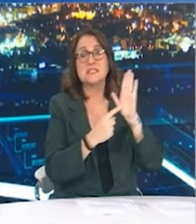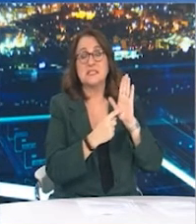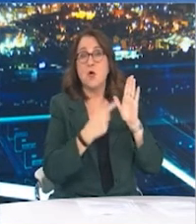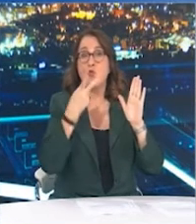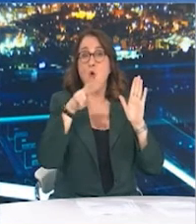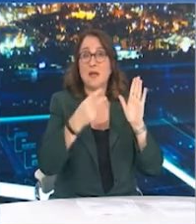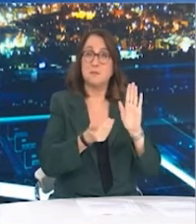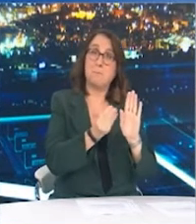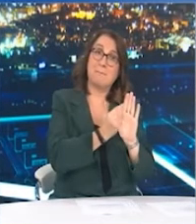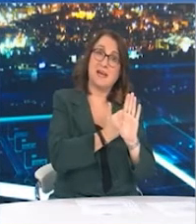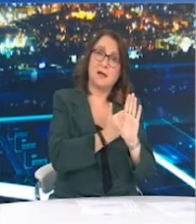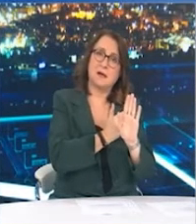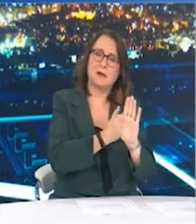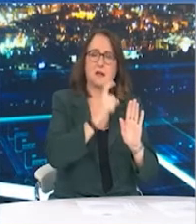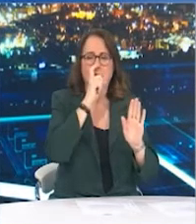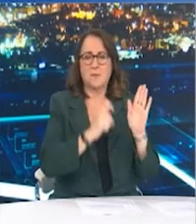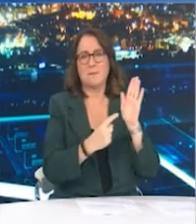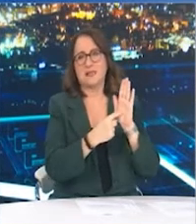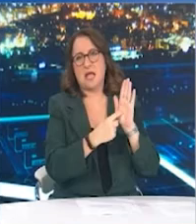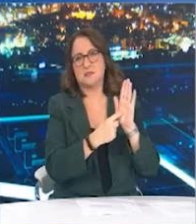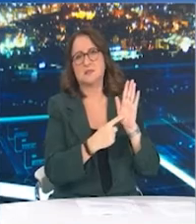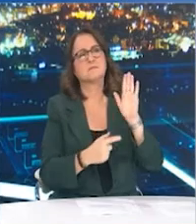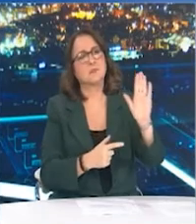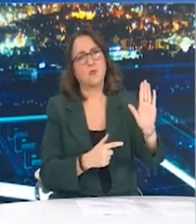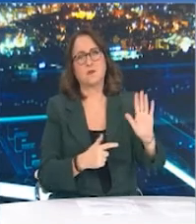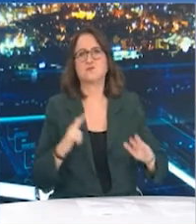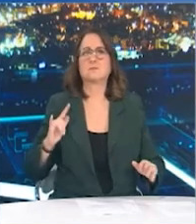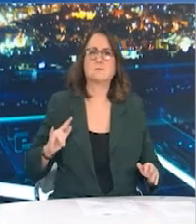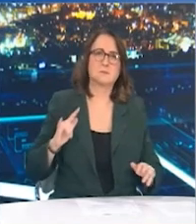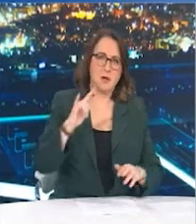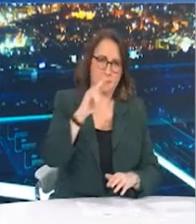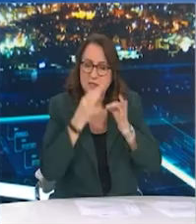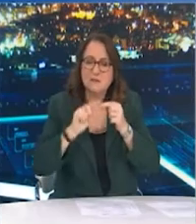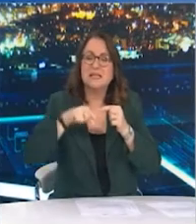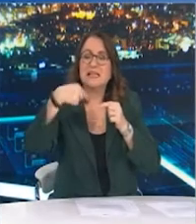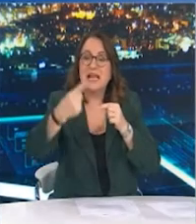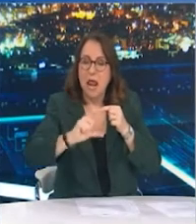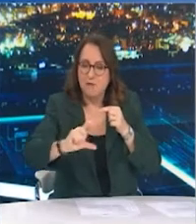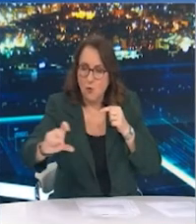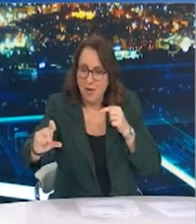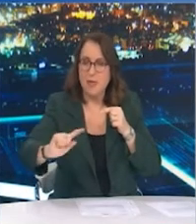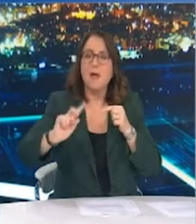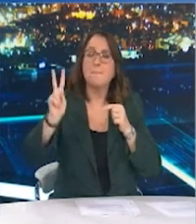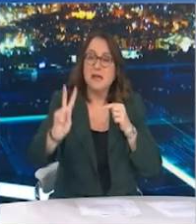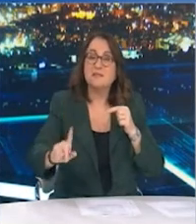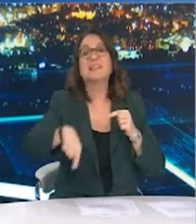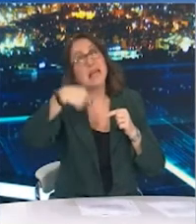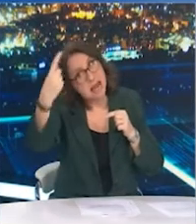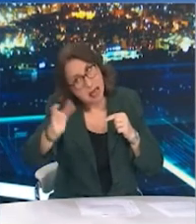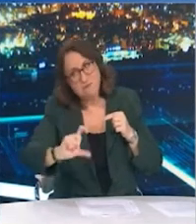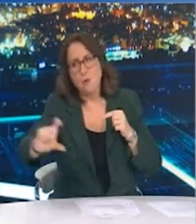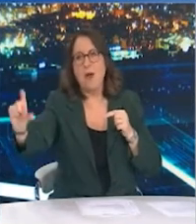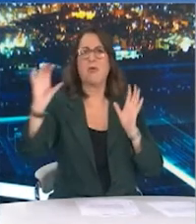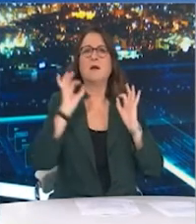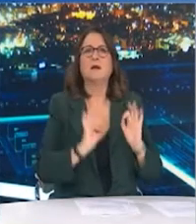έχει διενεργηθεί μέχρι 72 ώρες πριν την άφιξή τους και να έχουν συμπληρώσει τη φόρμα PLF. Σε κάθε περίπτωση, ειδικά σε περιοχές